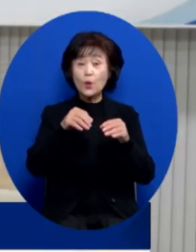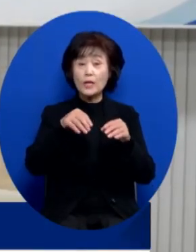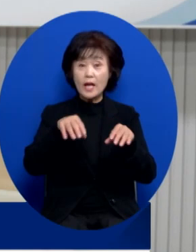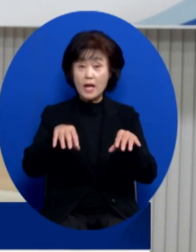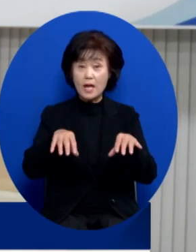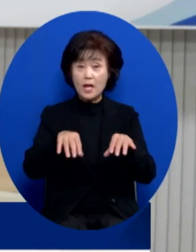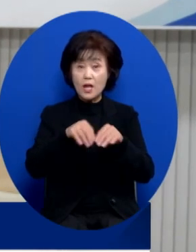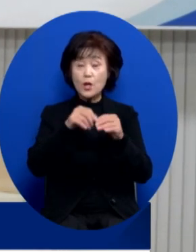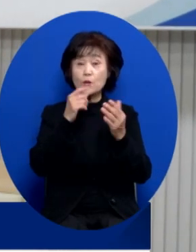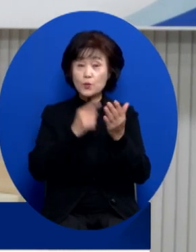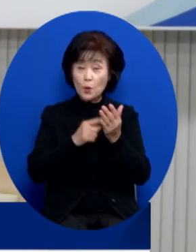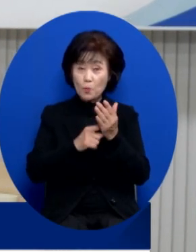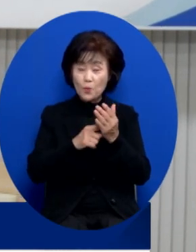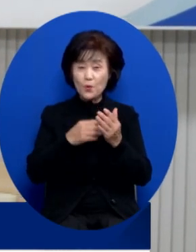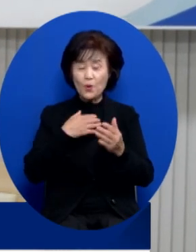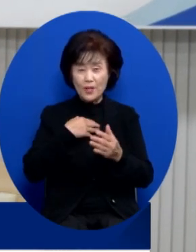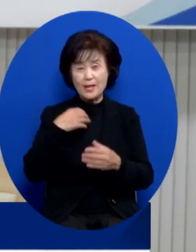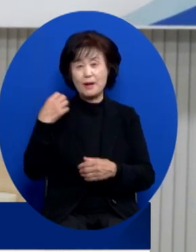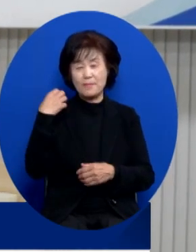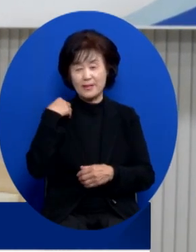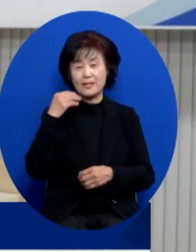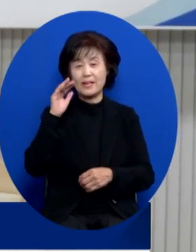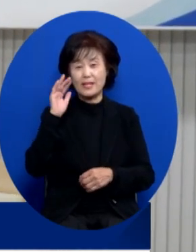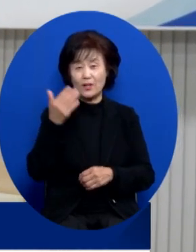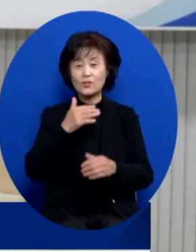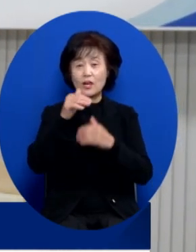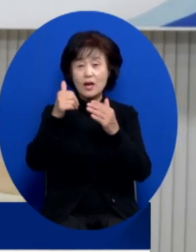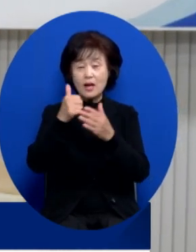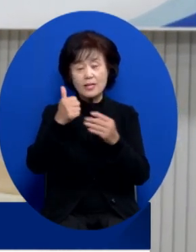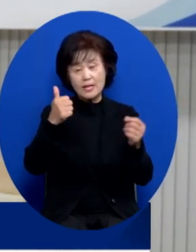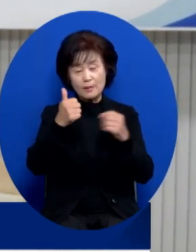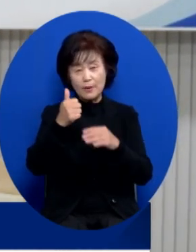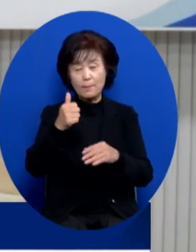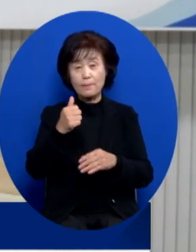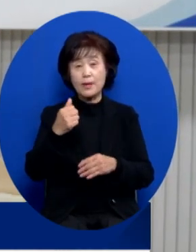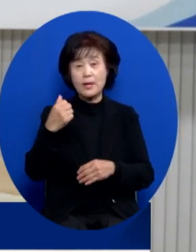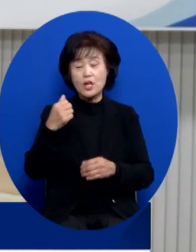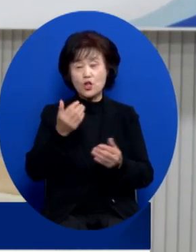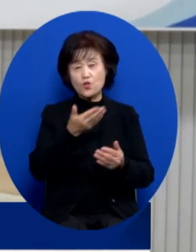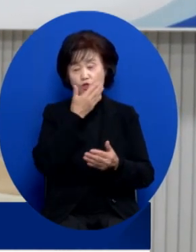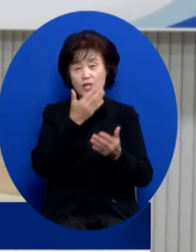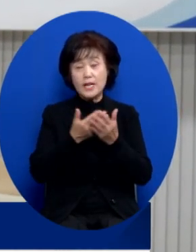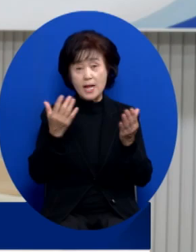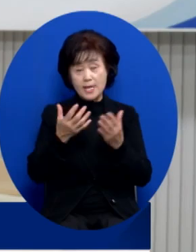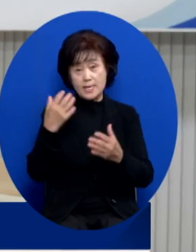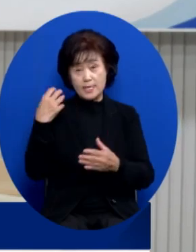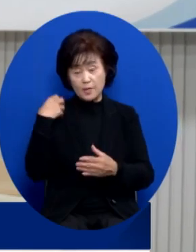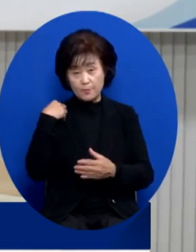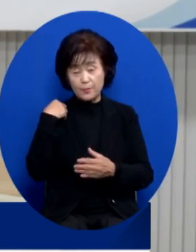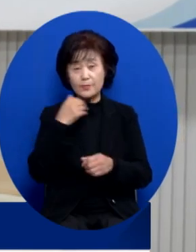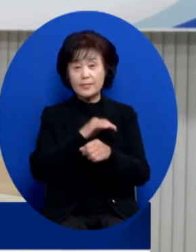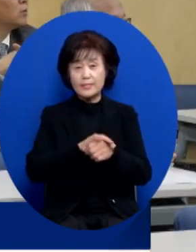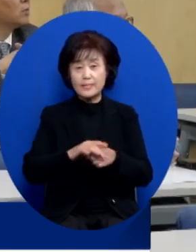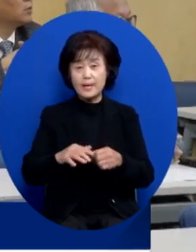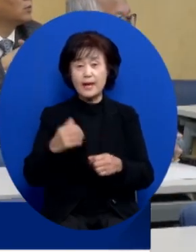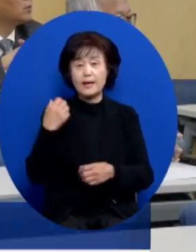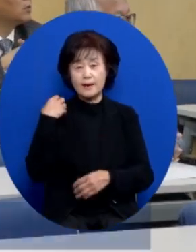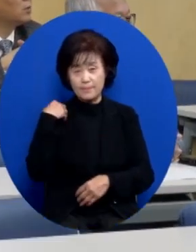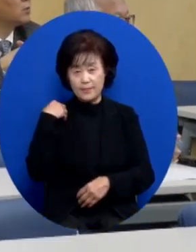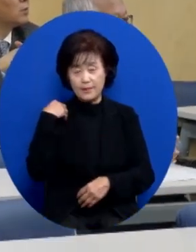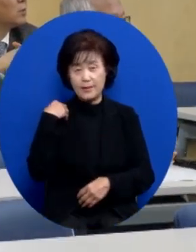귀한 직분을 하나님 앞에 성실하게, 정직하게, 깨끗하게 요새 같은 총무가 되어서 잘